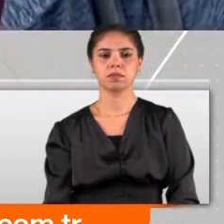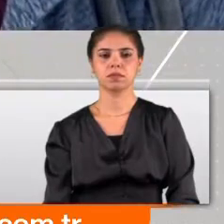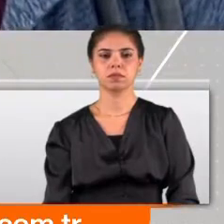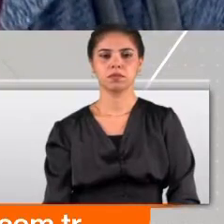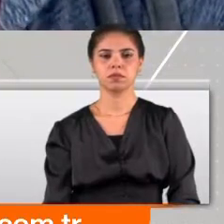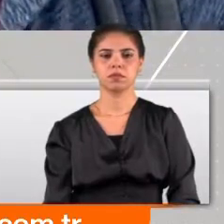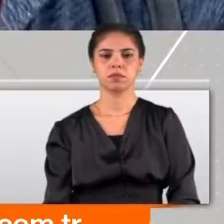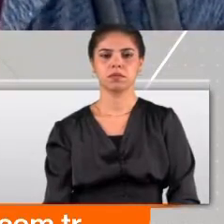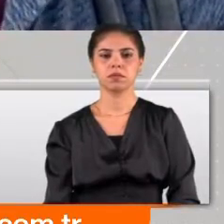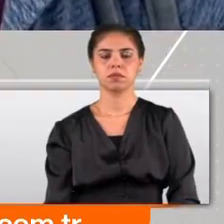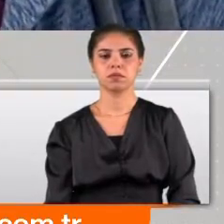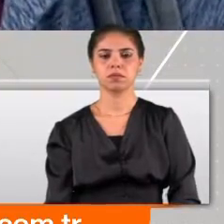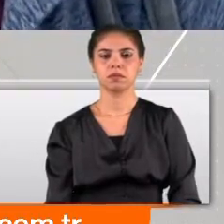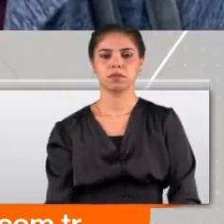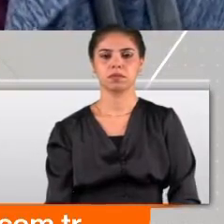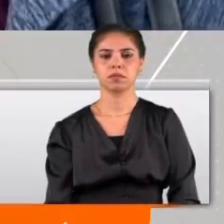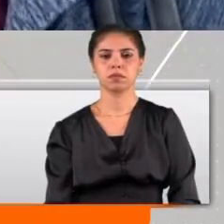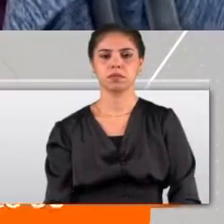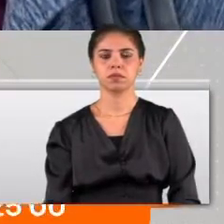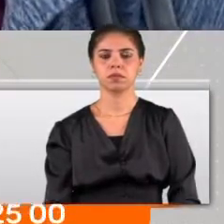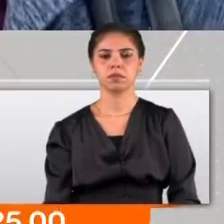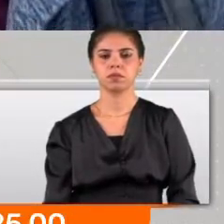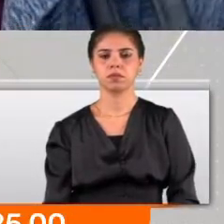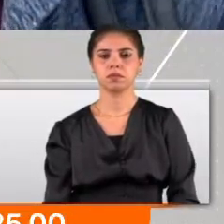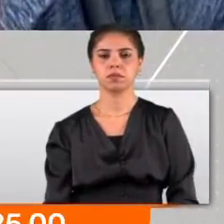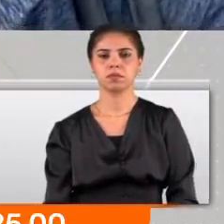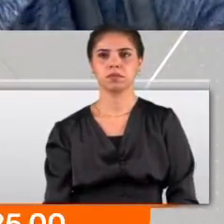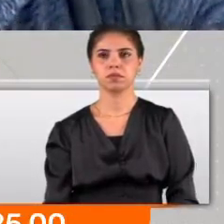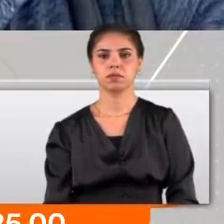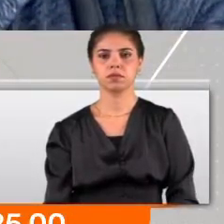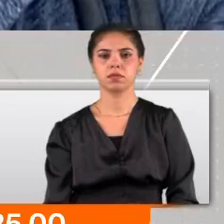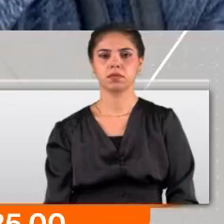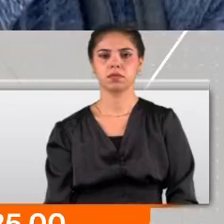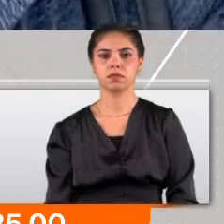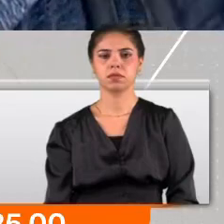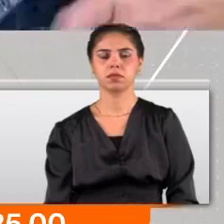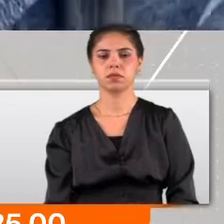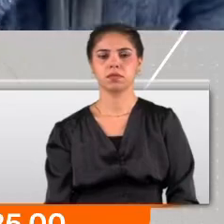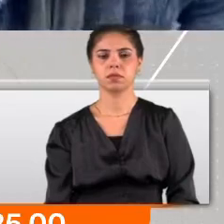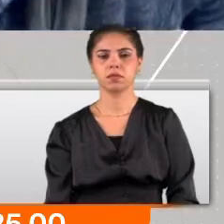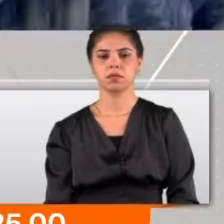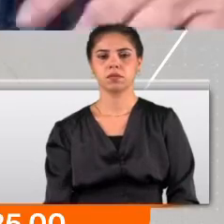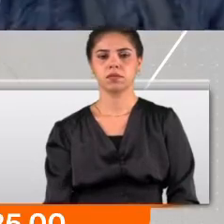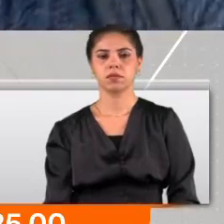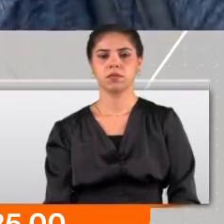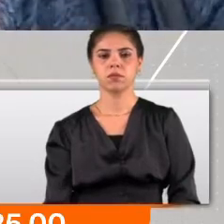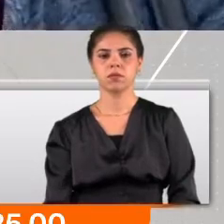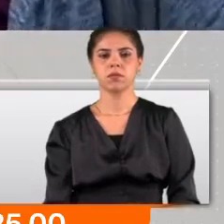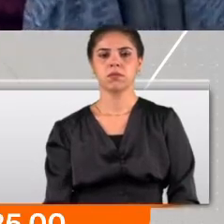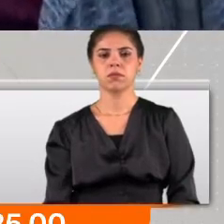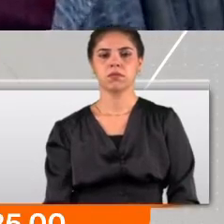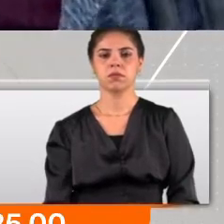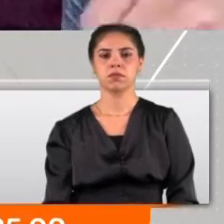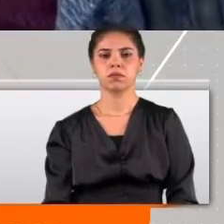Evde ihtiyaç duymadığım tüm elektrikli aletleri kapattım. Radyonun bile fişini çektim, pille çalıştırıyorum. Sadece buzdolabı sürekli